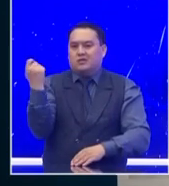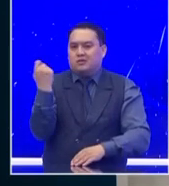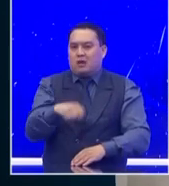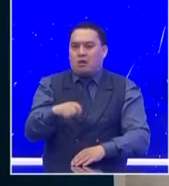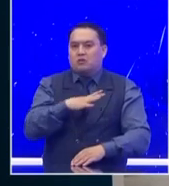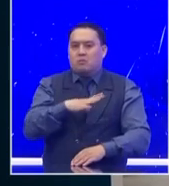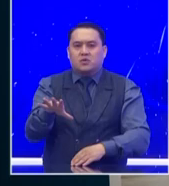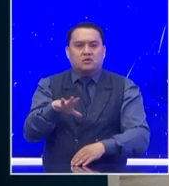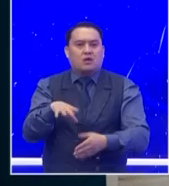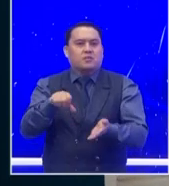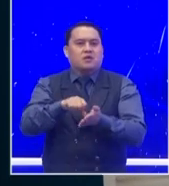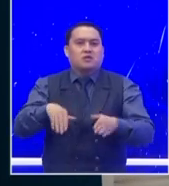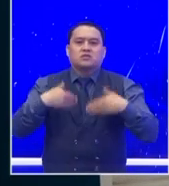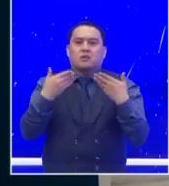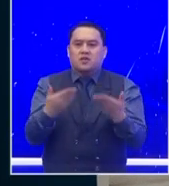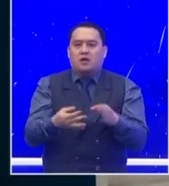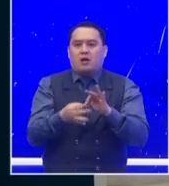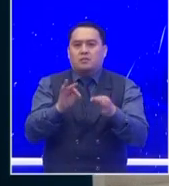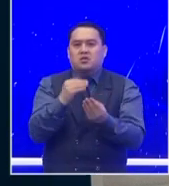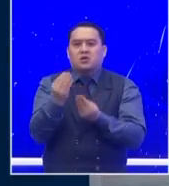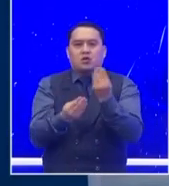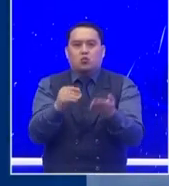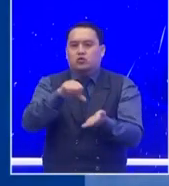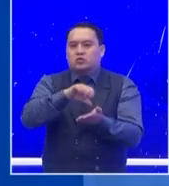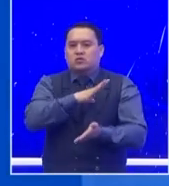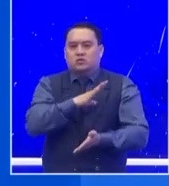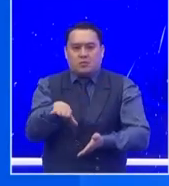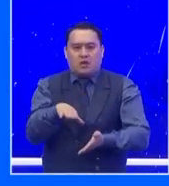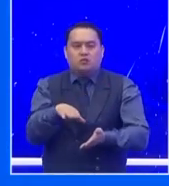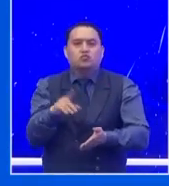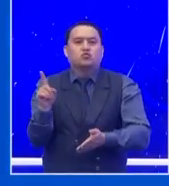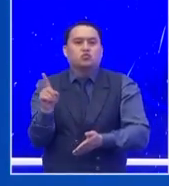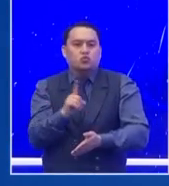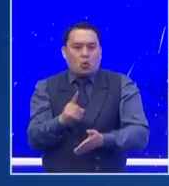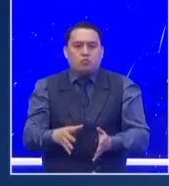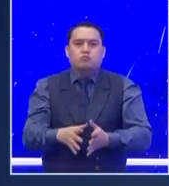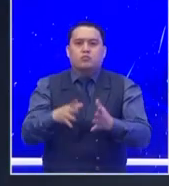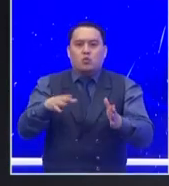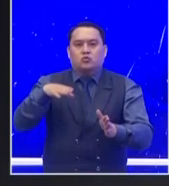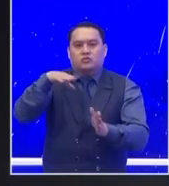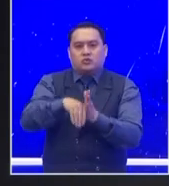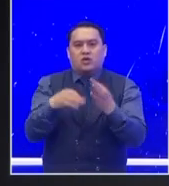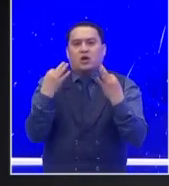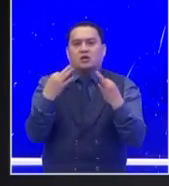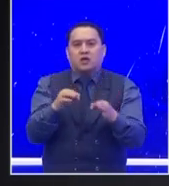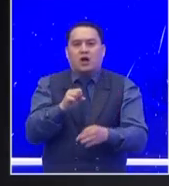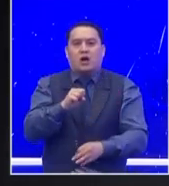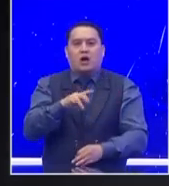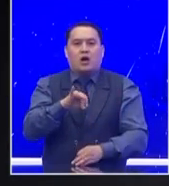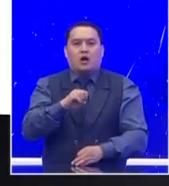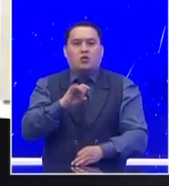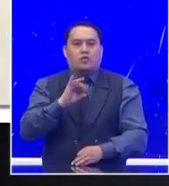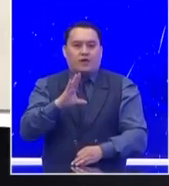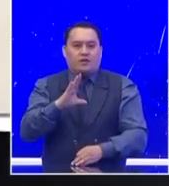спортсмены никогда не были представлены в этой дисциплине на Олимпийских играх. Добавим, что большую лепту в завоевание лицензии внесли Артем